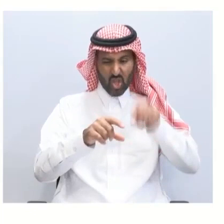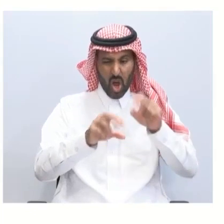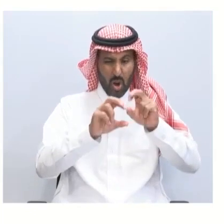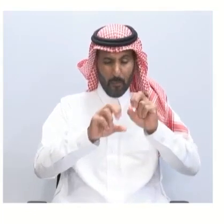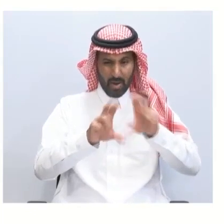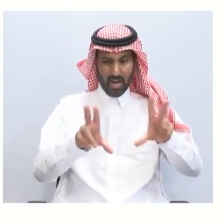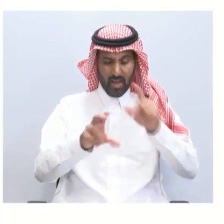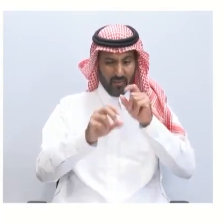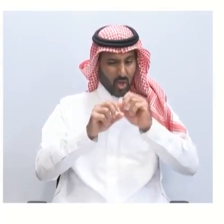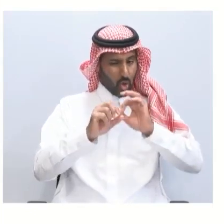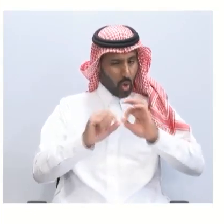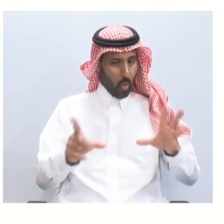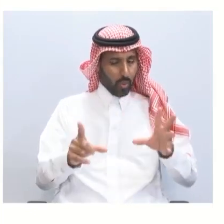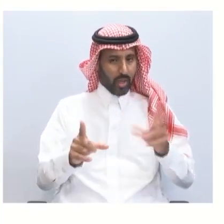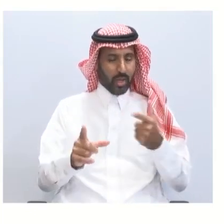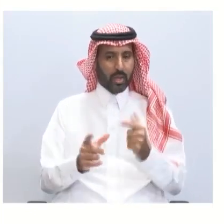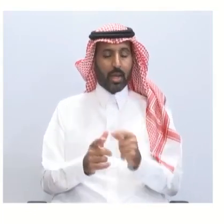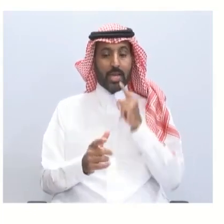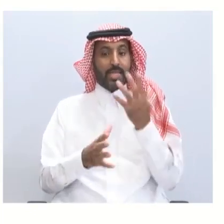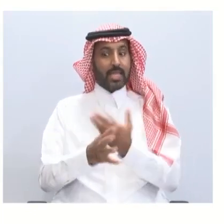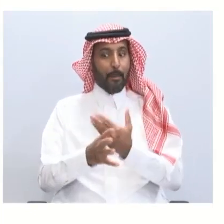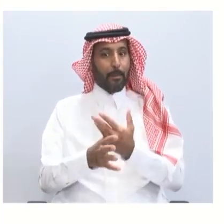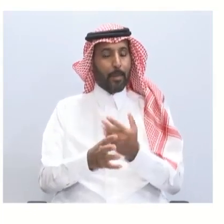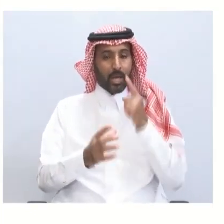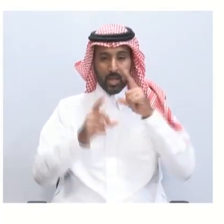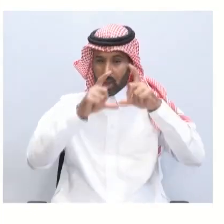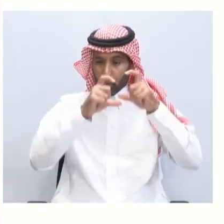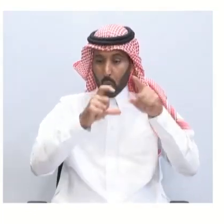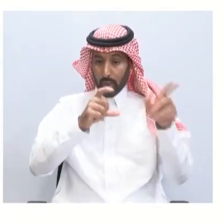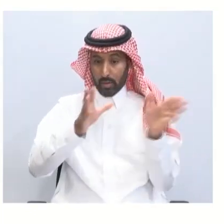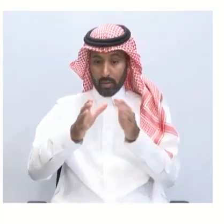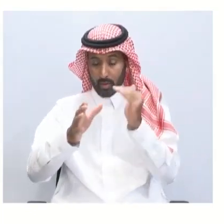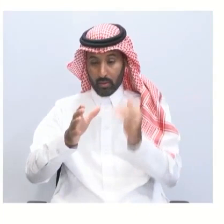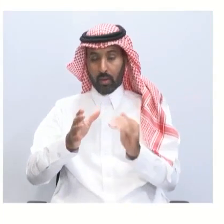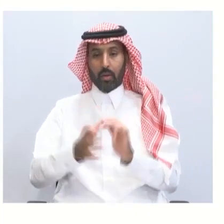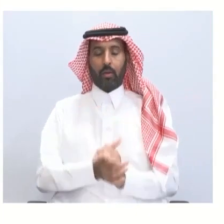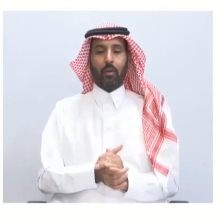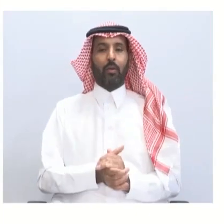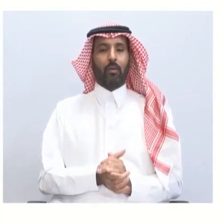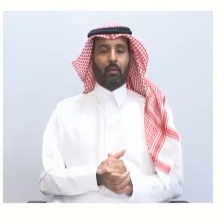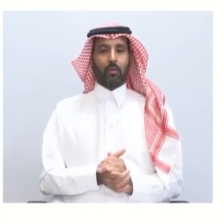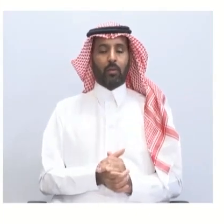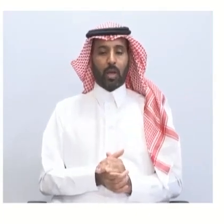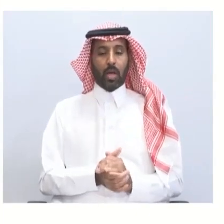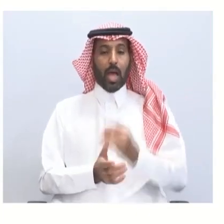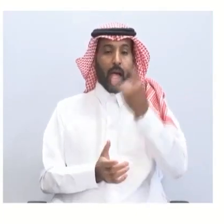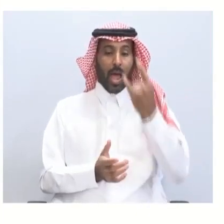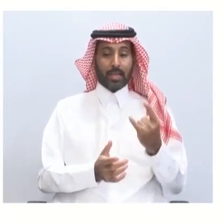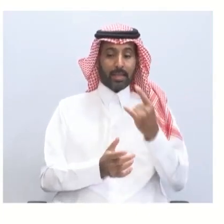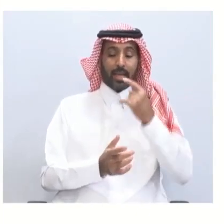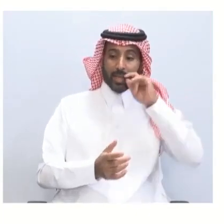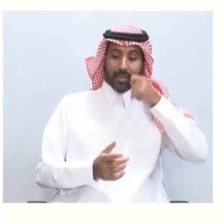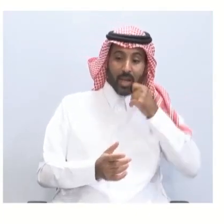نقرات في توضيح مع توضيح السبب لدينا هنا صوره عشر اسرار لا